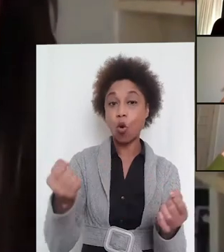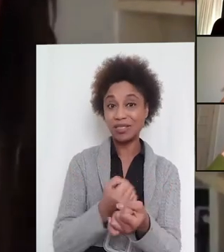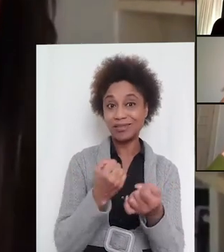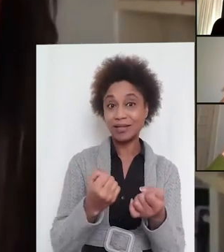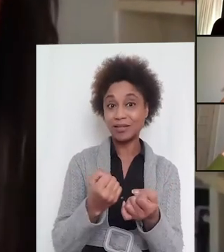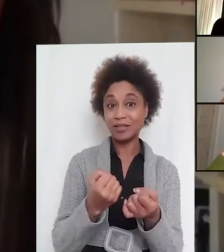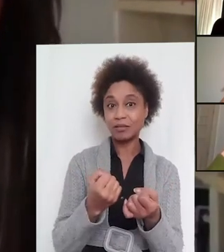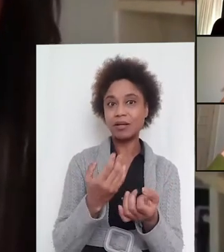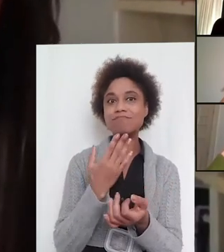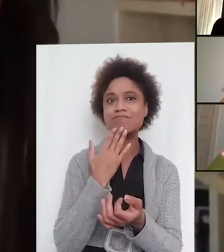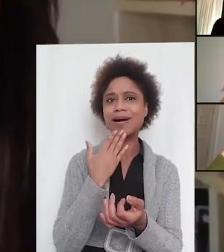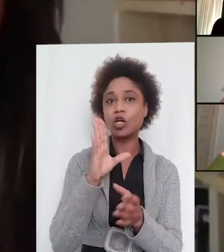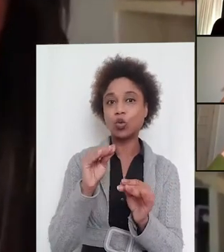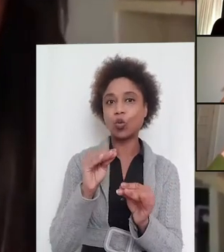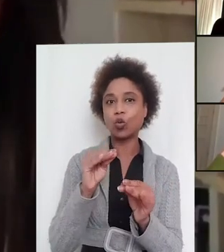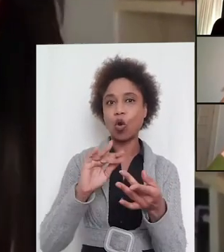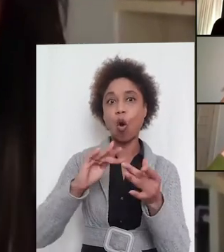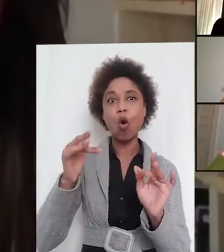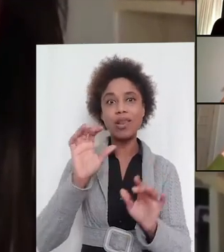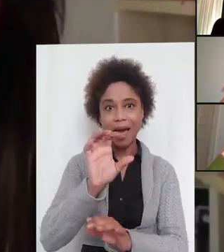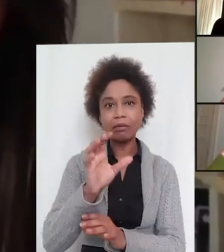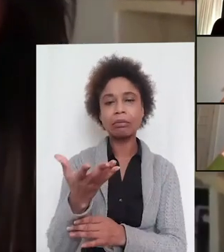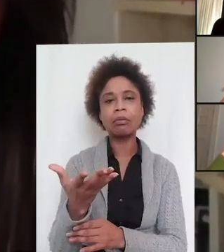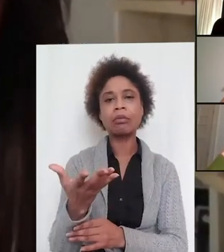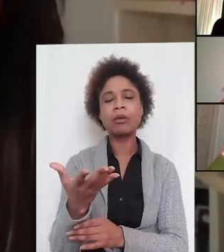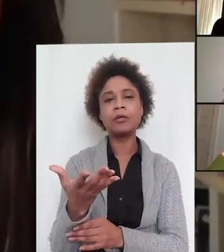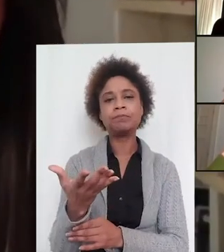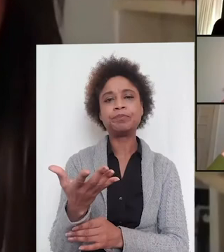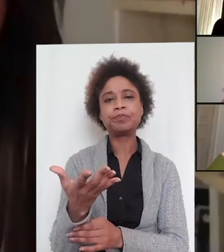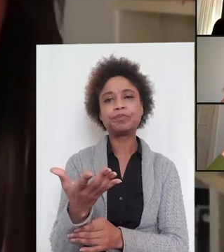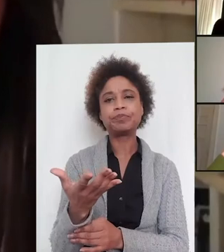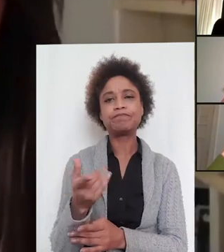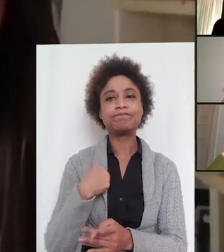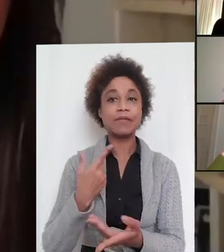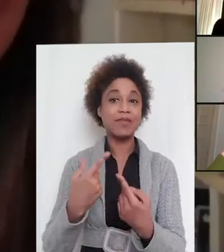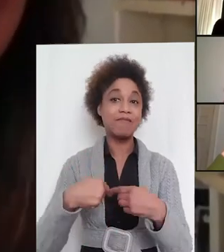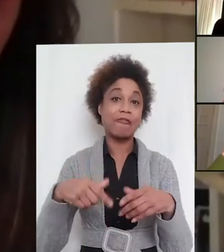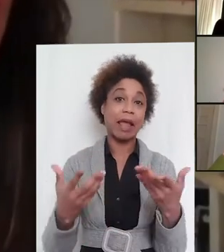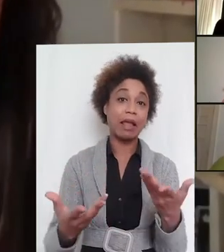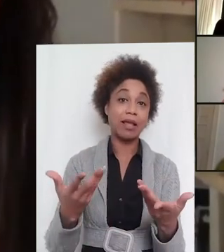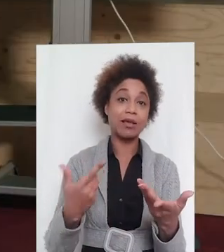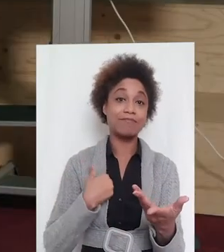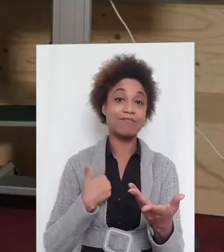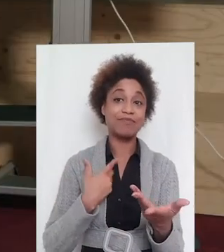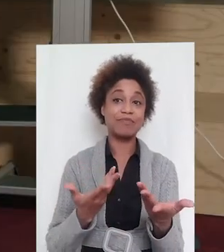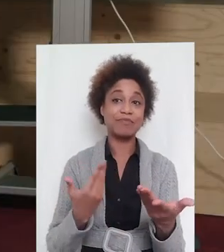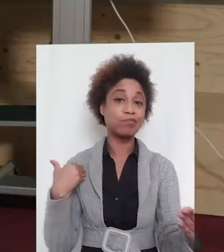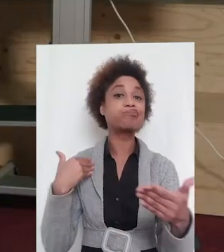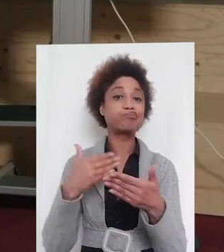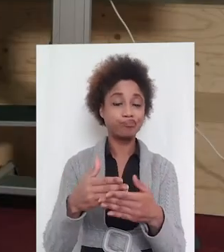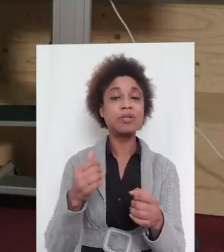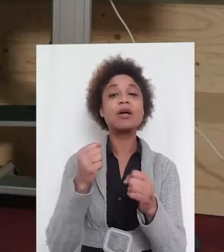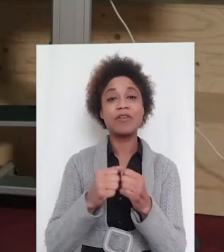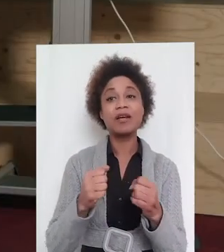organisatie. En dat is dus heel makkelijk te doen online. Ja. Dat is wat wij hebben verbeterd het afgelopen jaar en